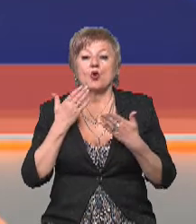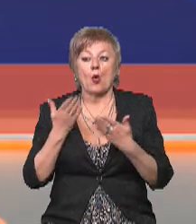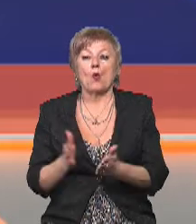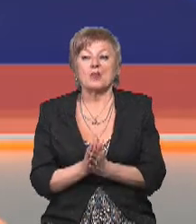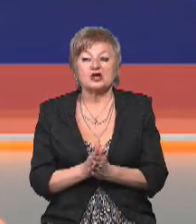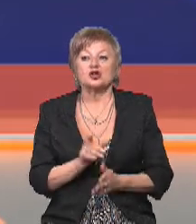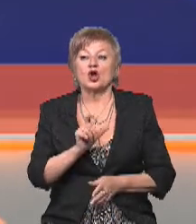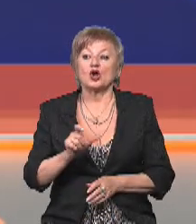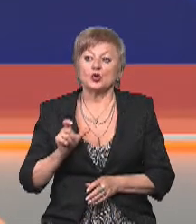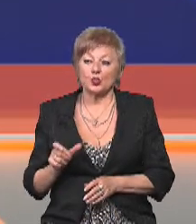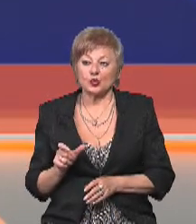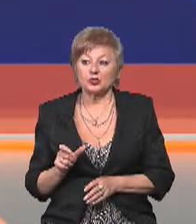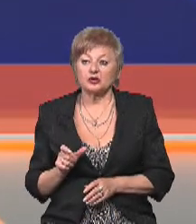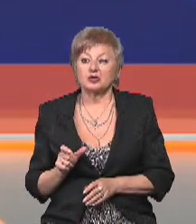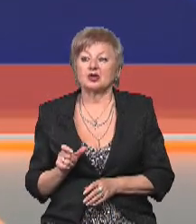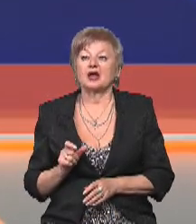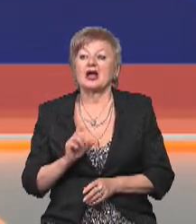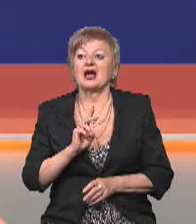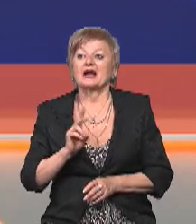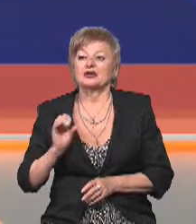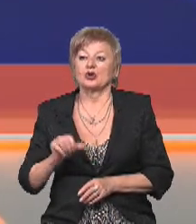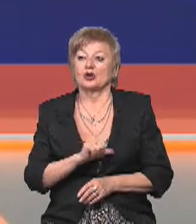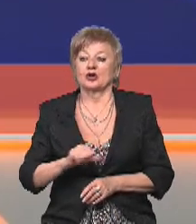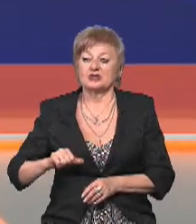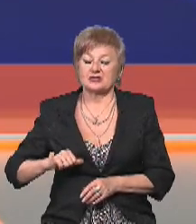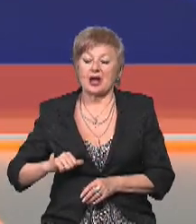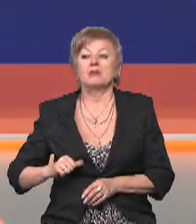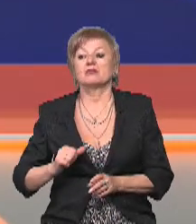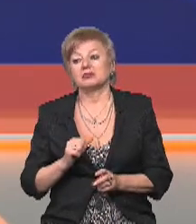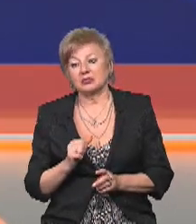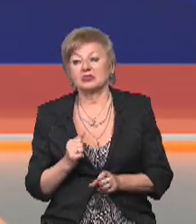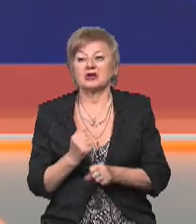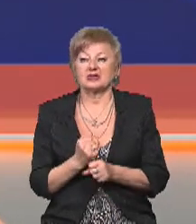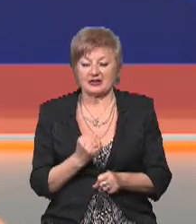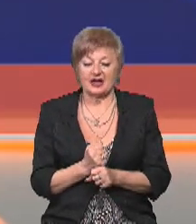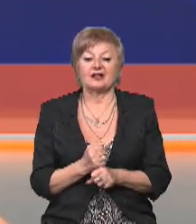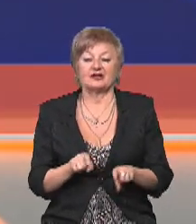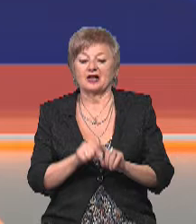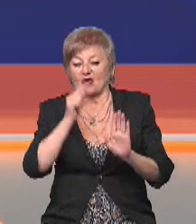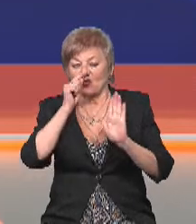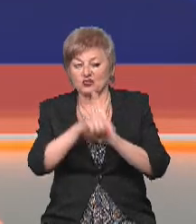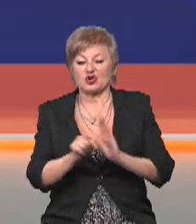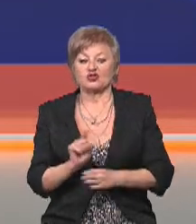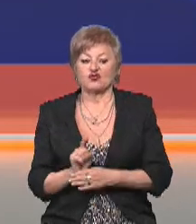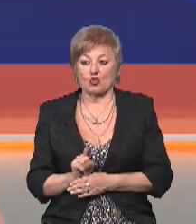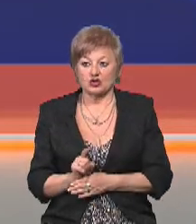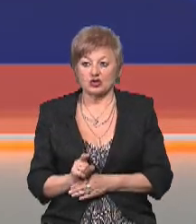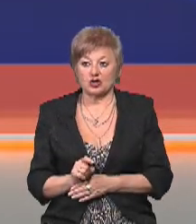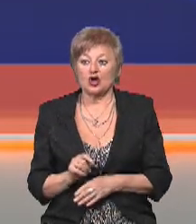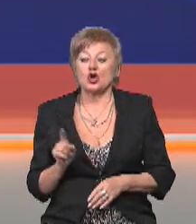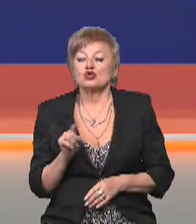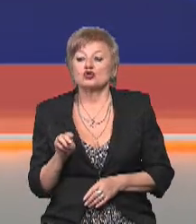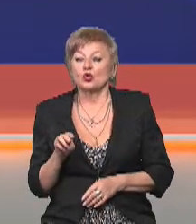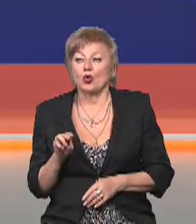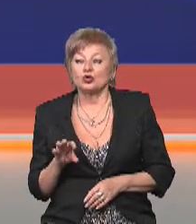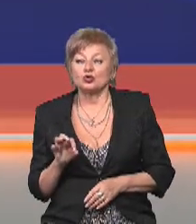говорят люди, обращаются, которые сами каким-то образом делали вмешательство в счетчик. Потому что что-то